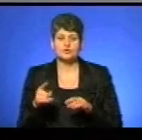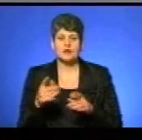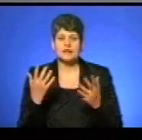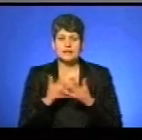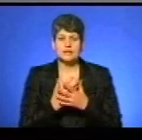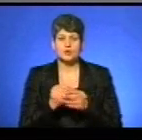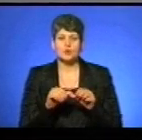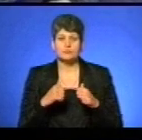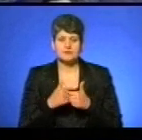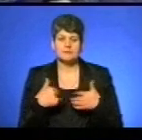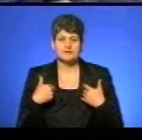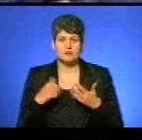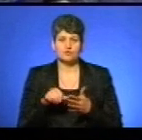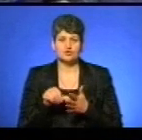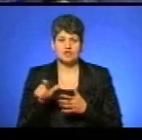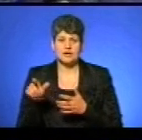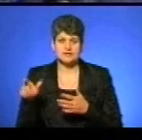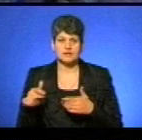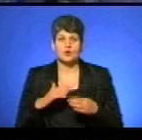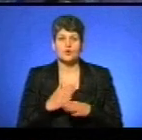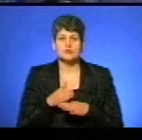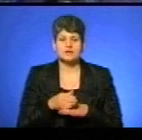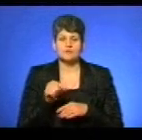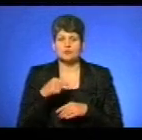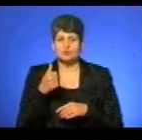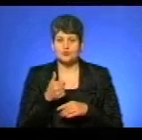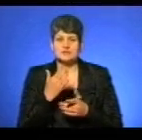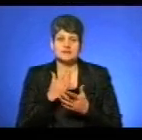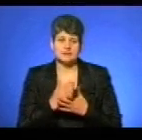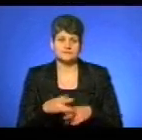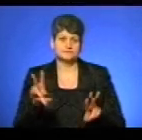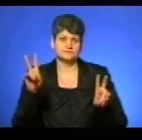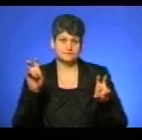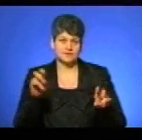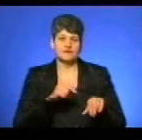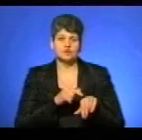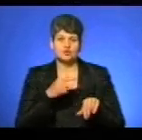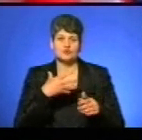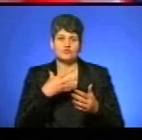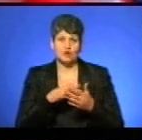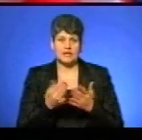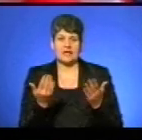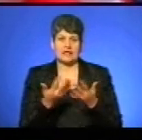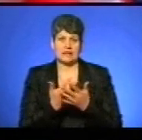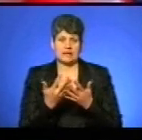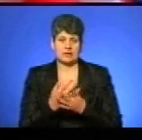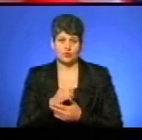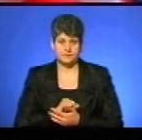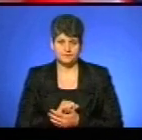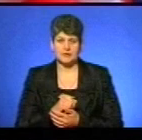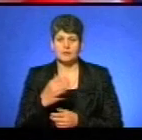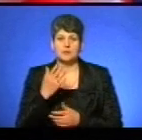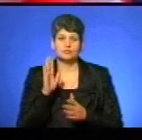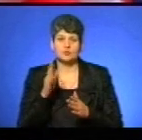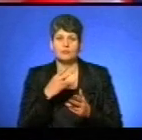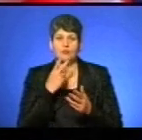Леонід Бецюра привітав учасників та гостей форуму, який цьогоріч відбувається під гаслом «Відчуй своє кіно». Ми показуємо кіно на